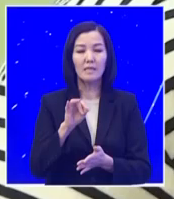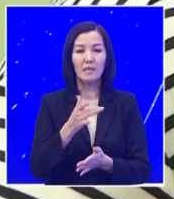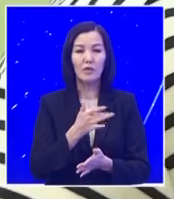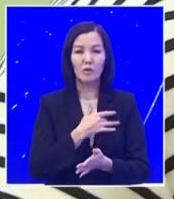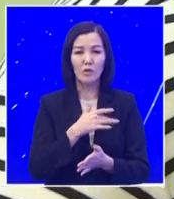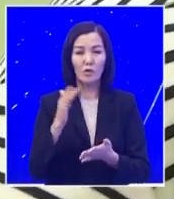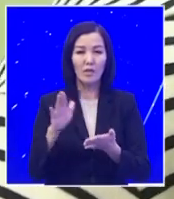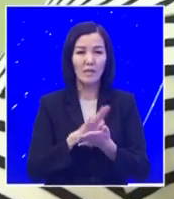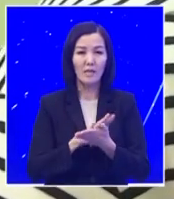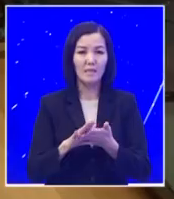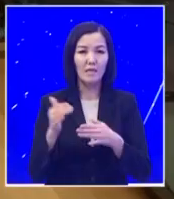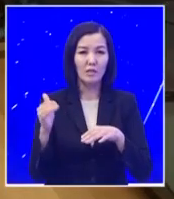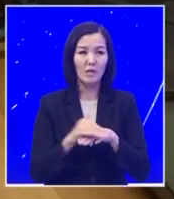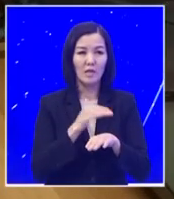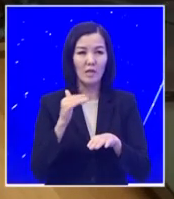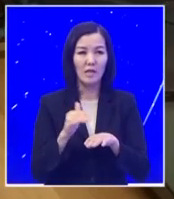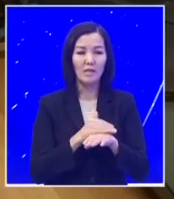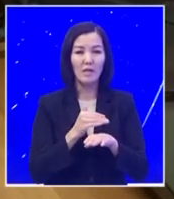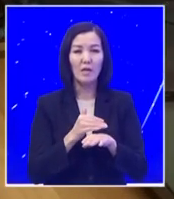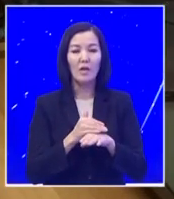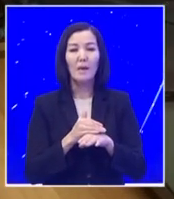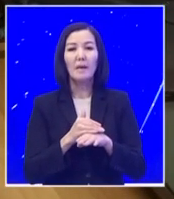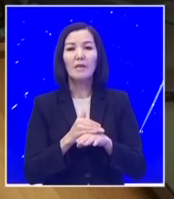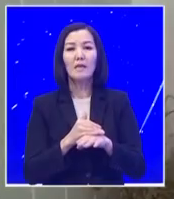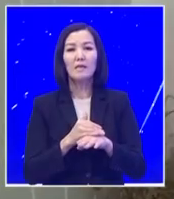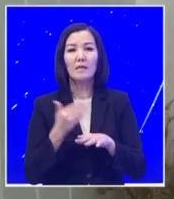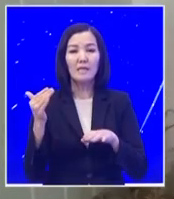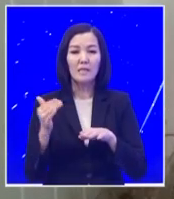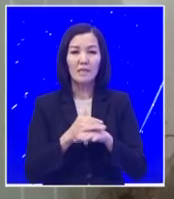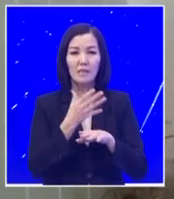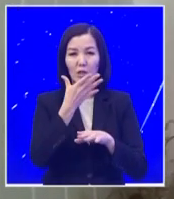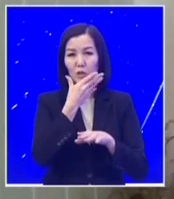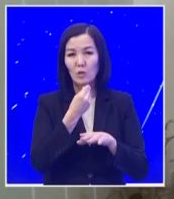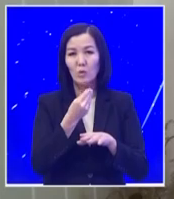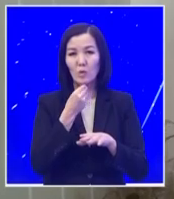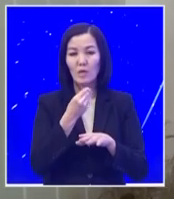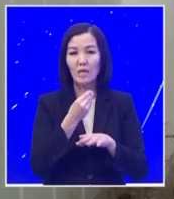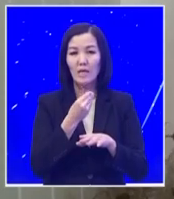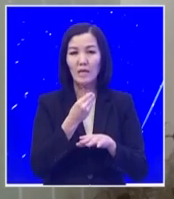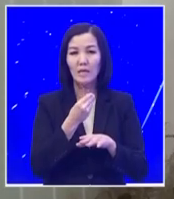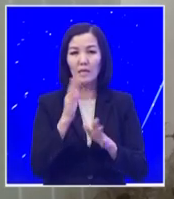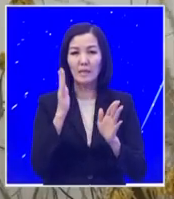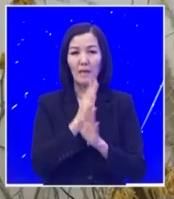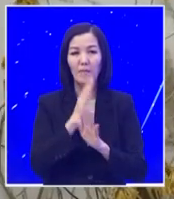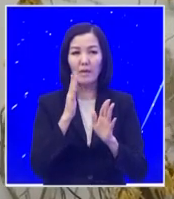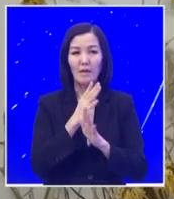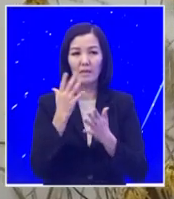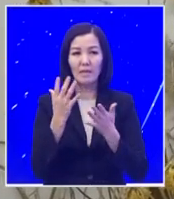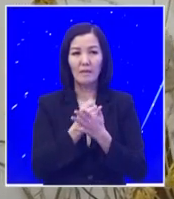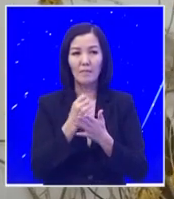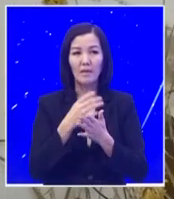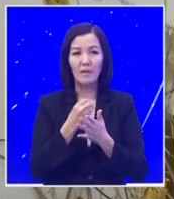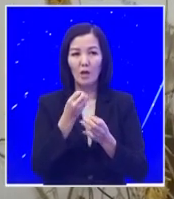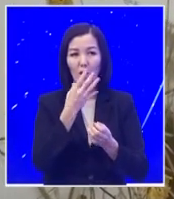мейірімге толы, көңіл көйлегі кірлемеген жан. Ол осынау ізгілік пен сұлулыққа құштарлығын тұмса табиғаттан тапқандай.